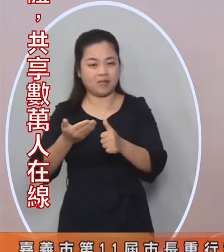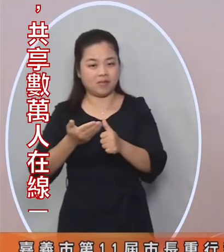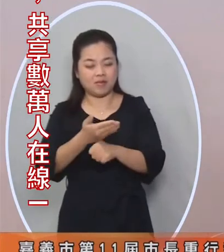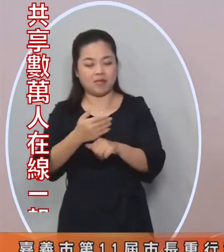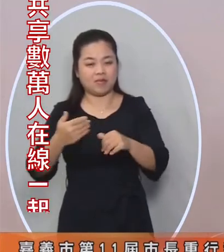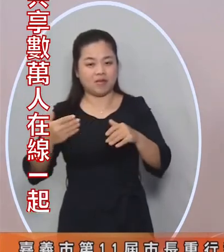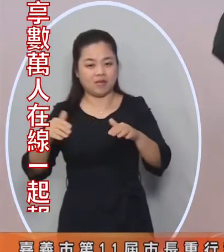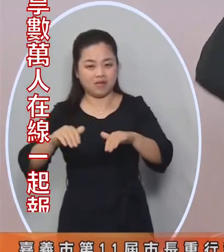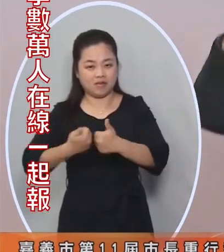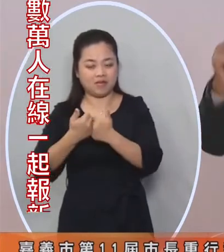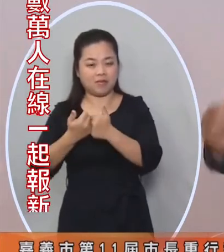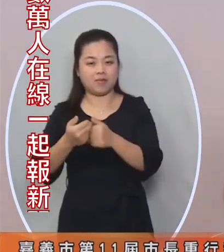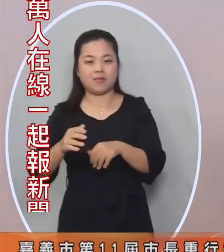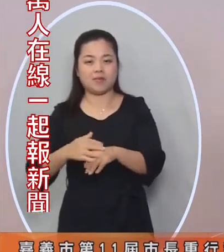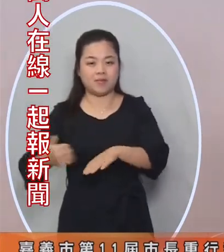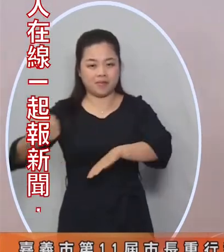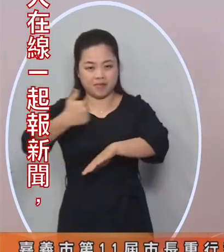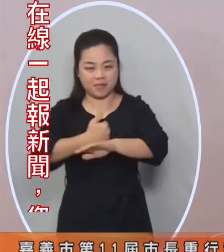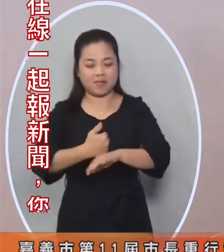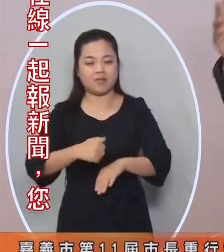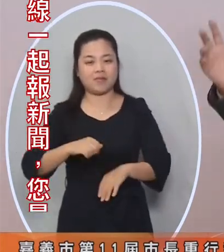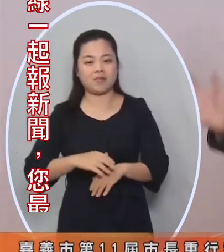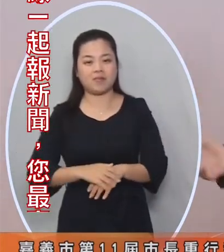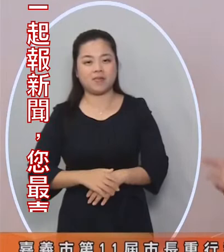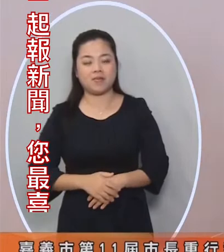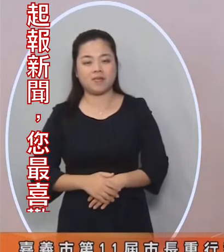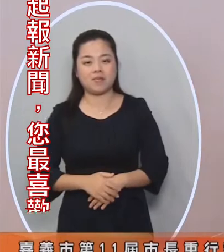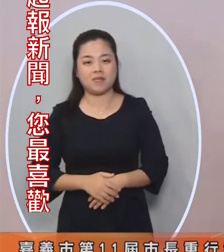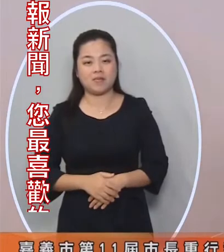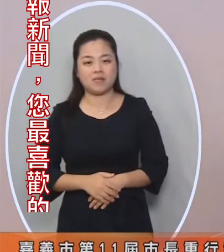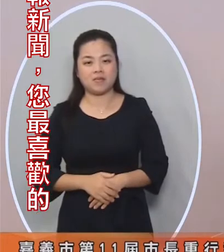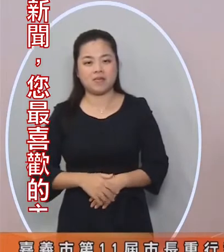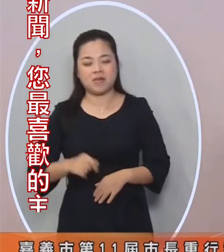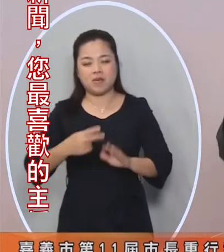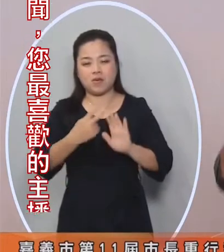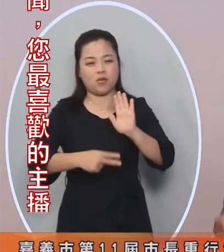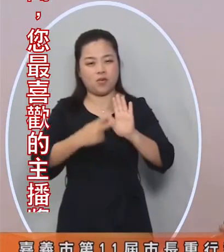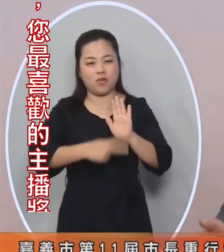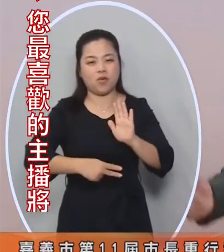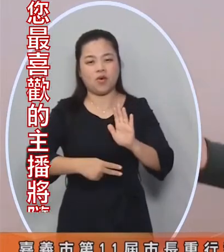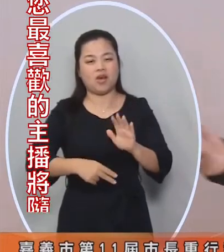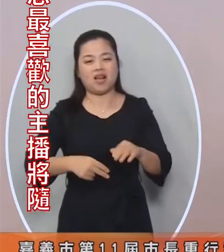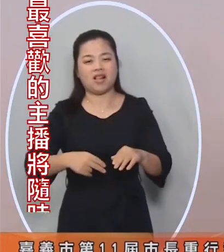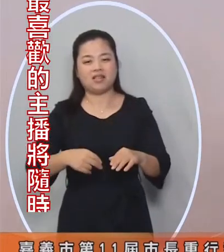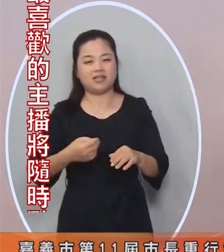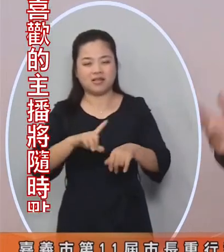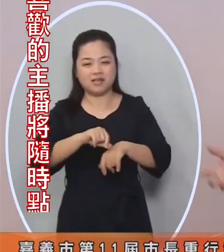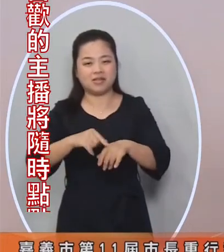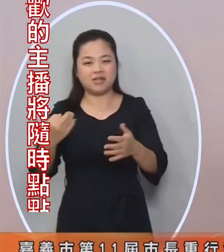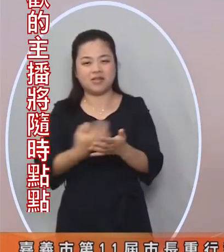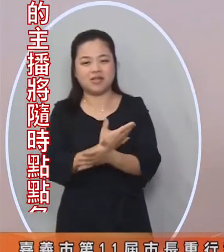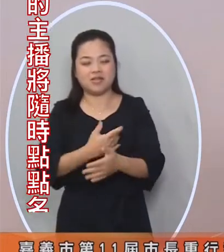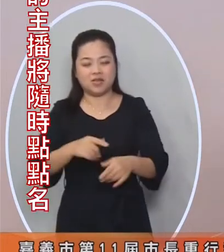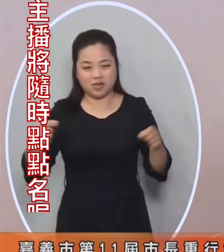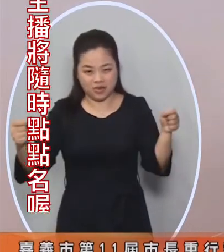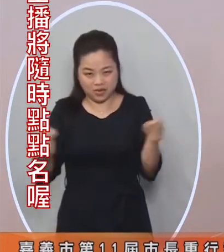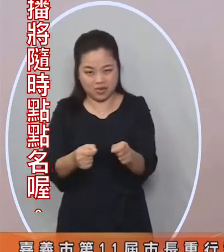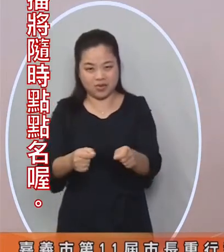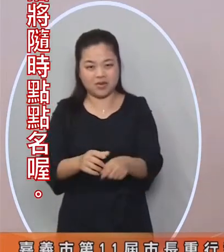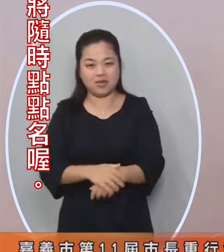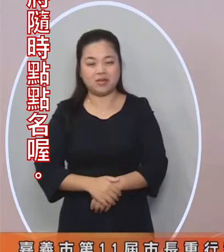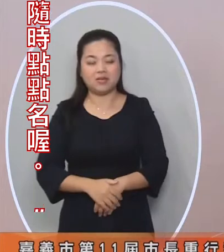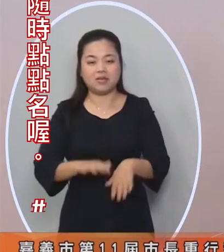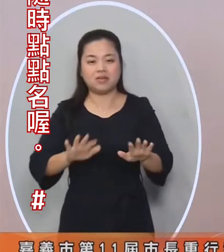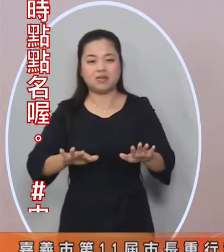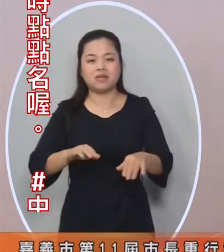所黄登路吼一大堆要讲讲未了，时间真短讲未了，长话短说讲一下吼。